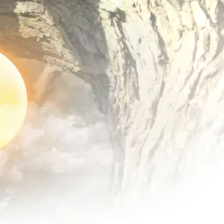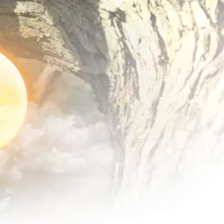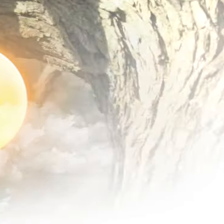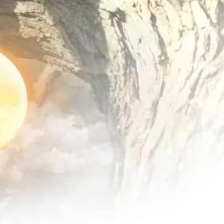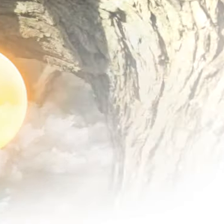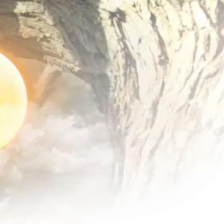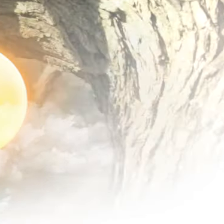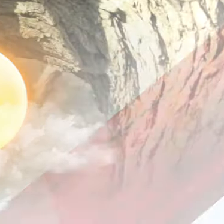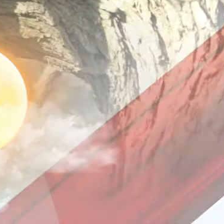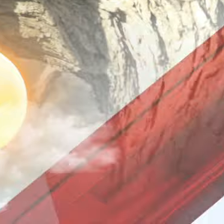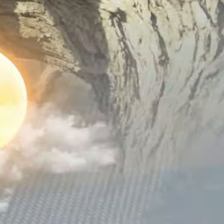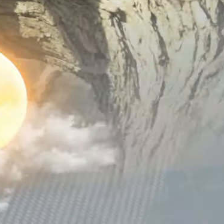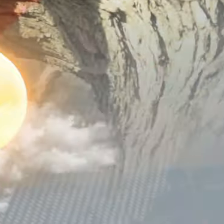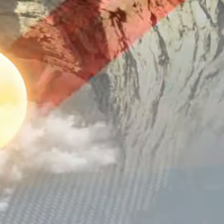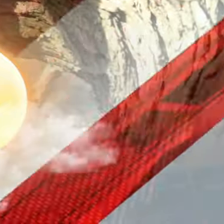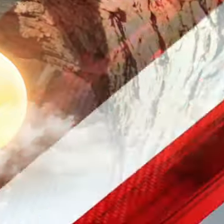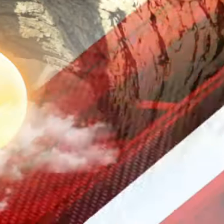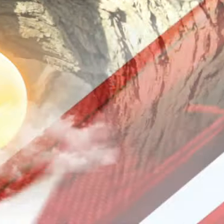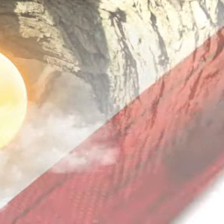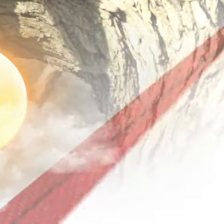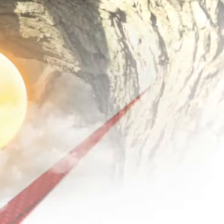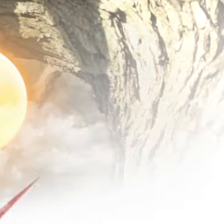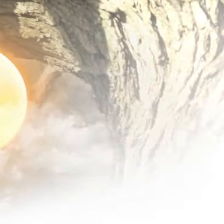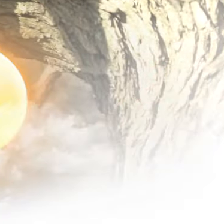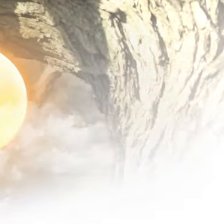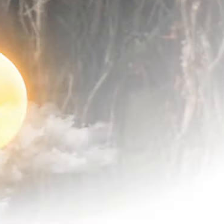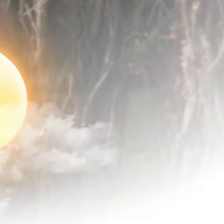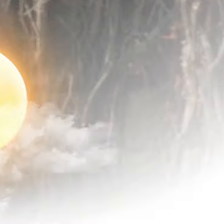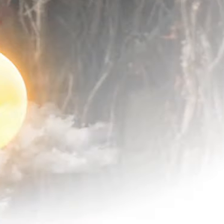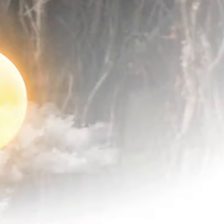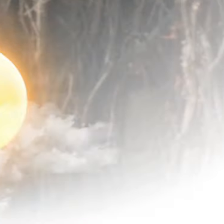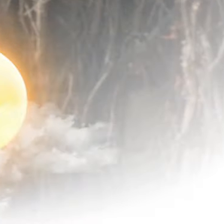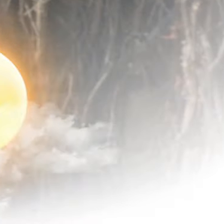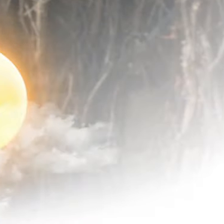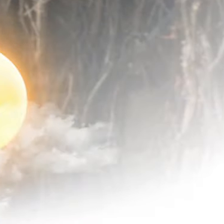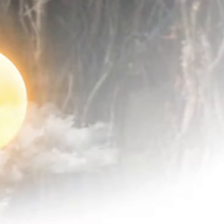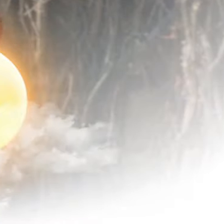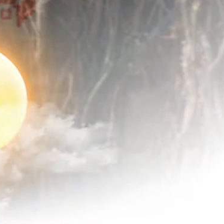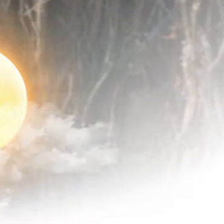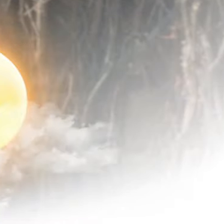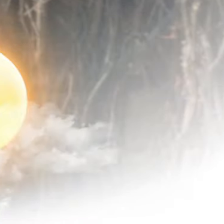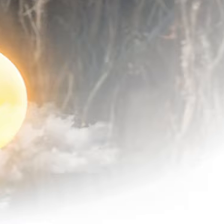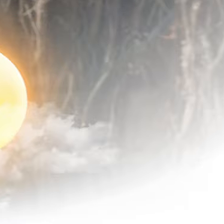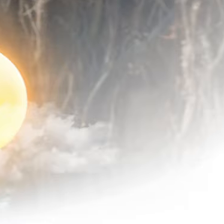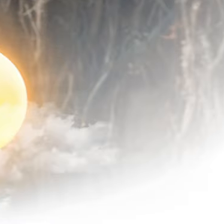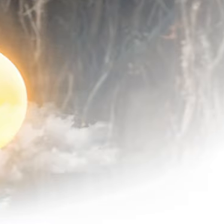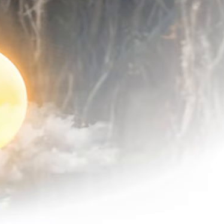градусаў. Вецер паўночна-заходні 2-4 метры за секунду. Атмасферны